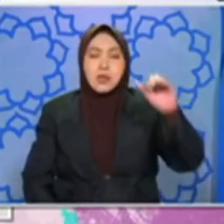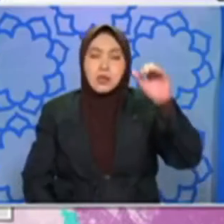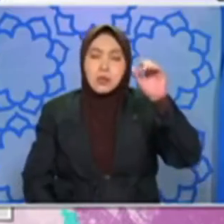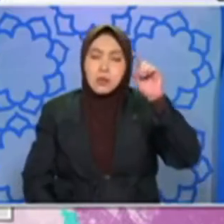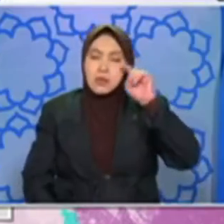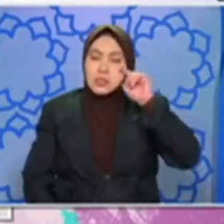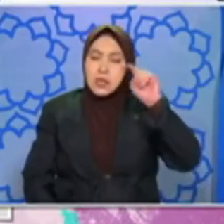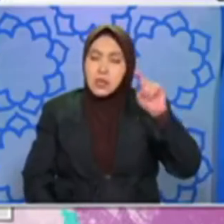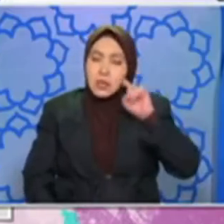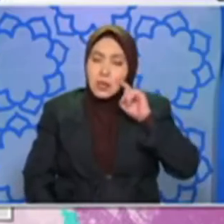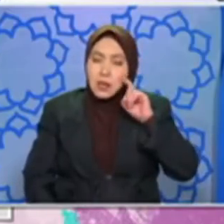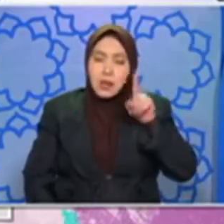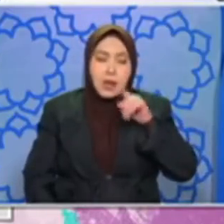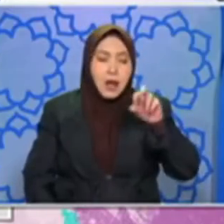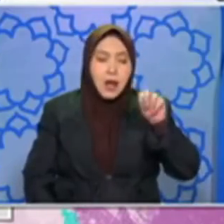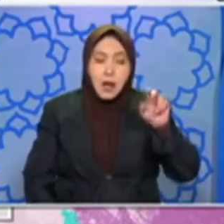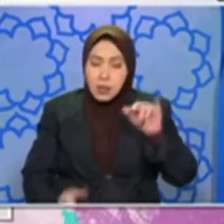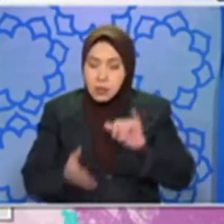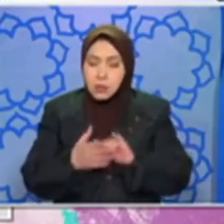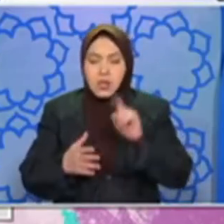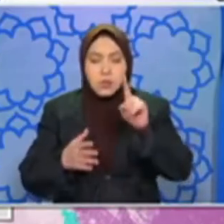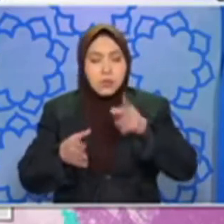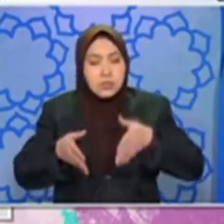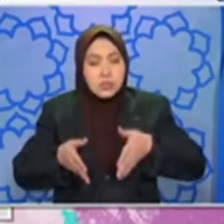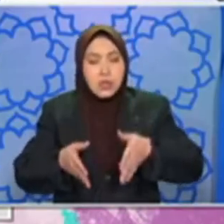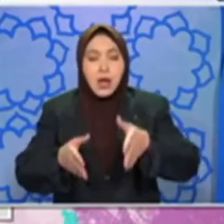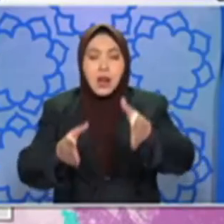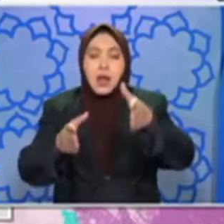إنه كان فاحشة